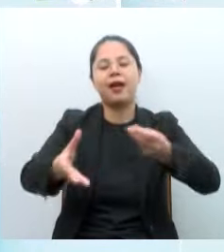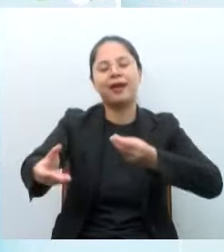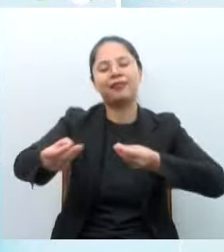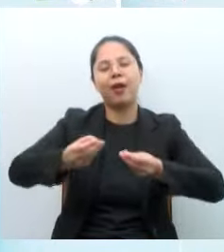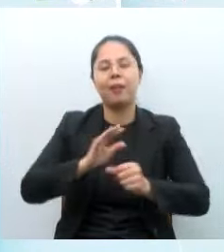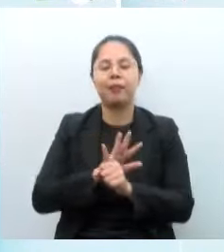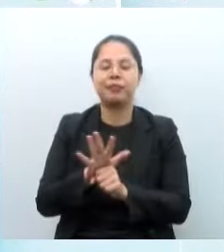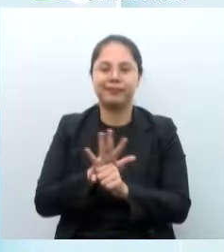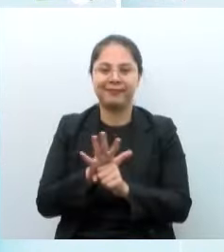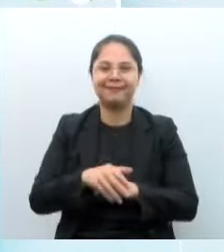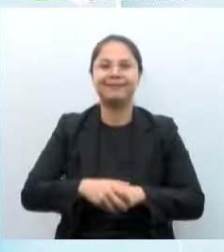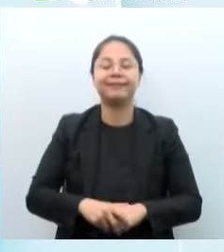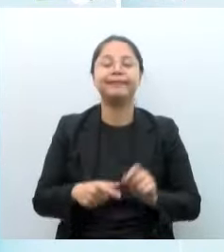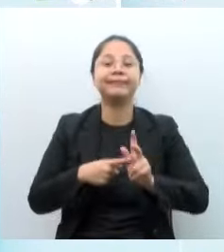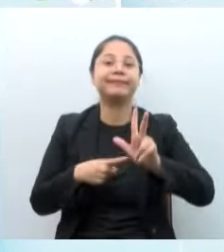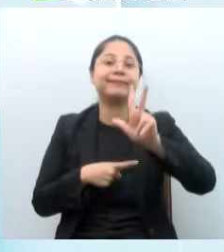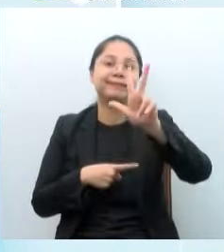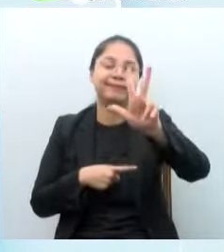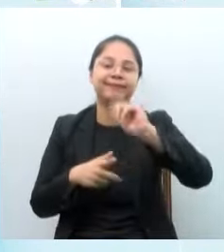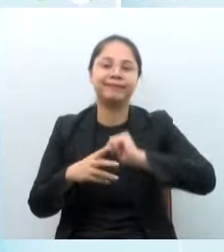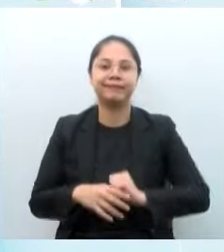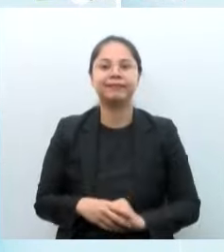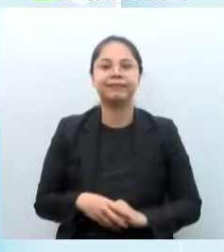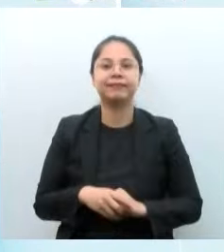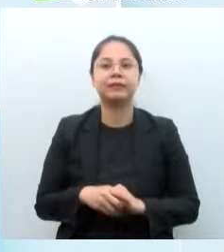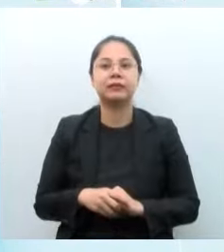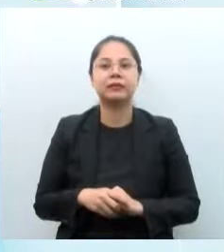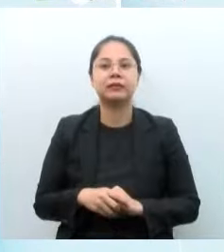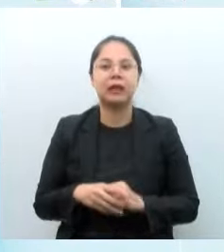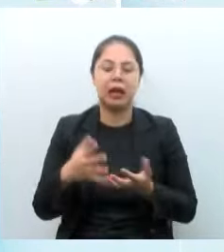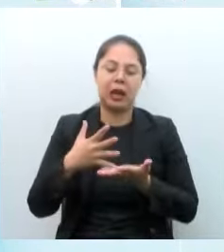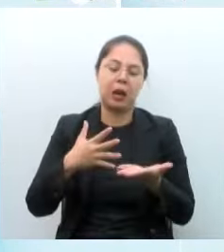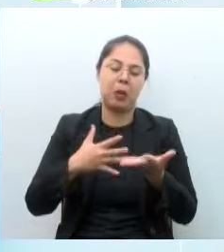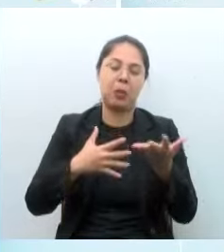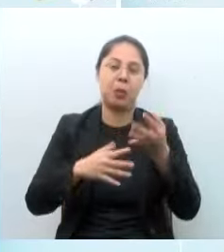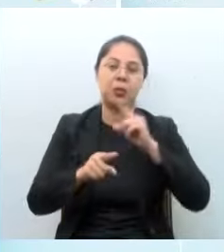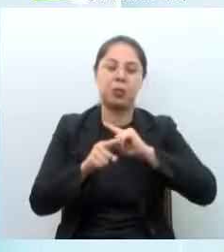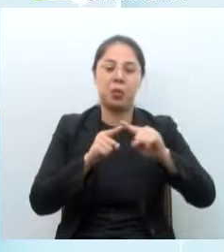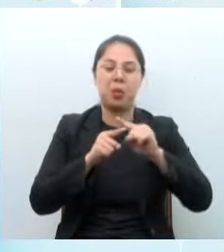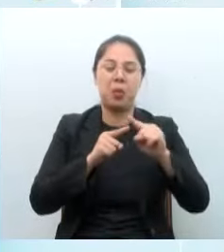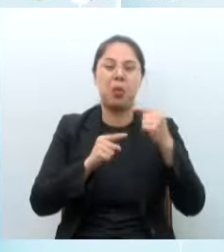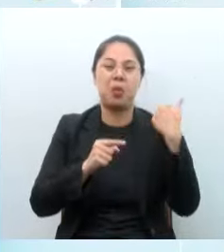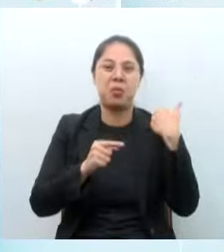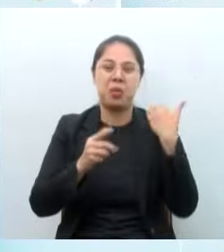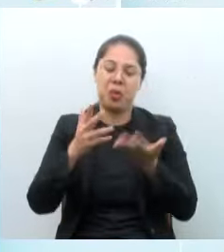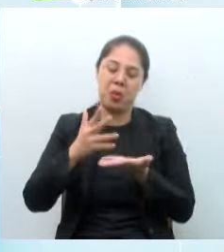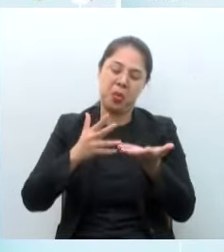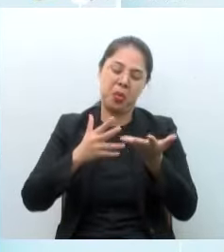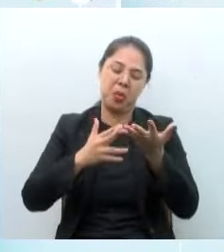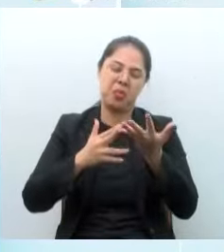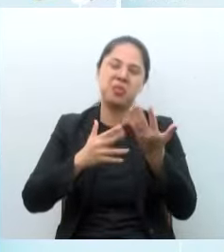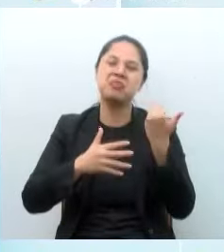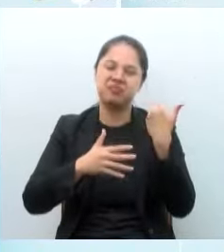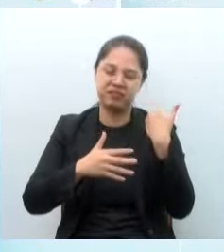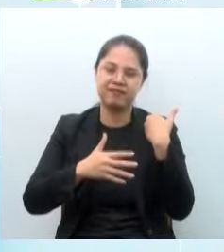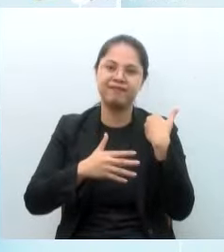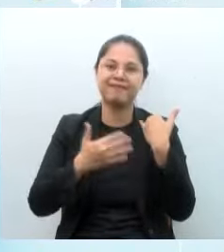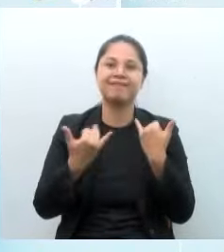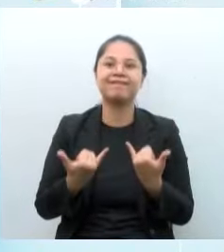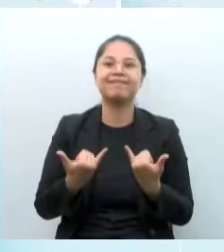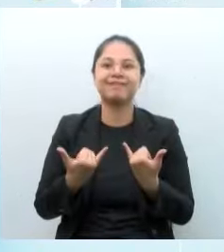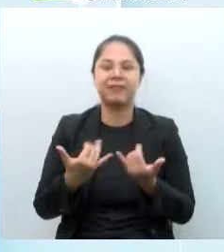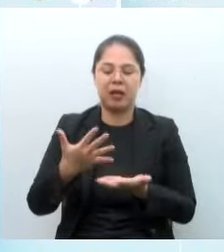ำนะครับอย่างที่สามก็คือเลเวลลดเลเวลลงเพราะว่าปัจจุบันเรามีรายงานทั้งสามระดับนะครับเพราะฉะนั้นจะพยายามล